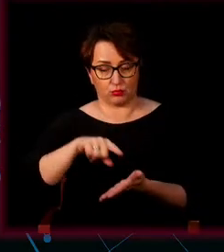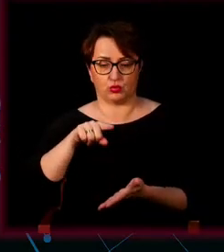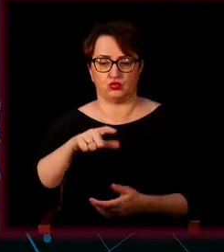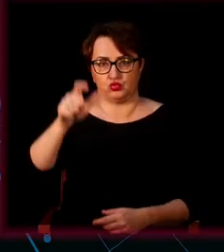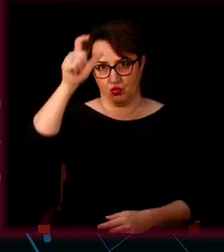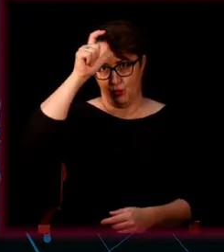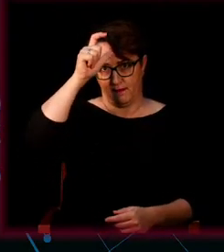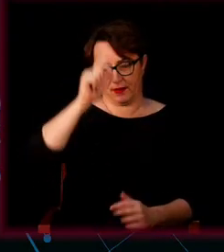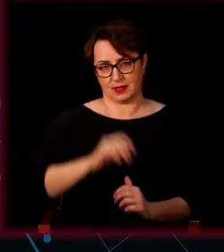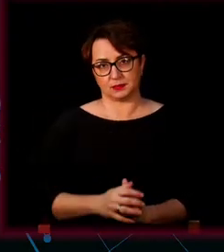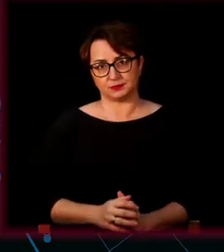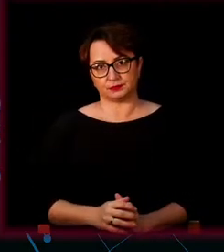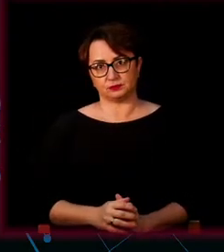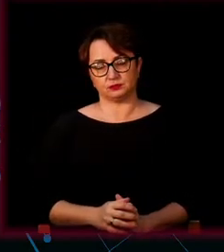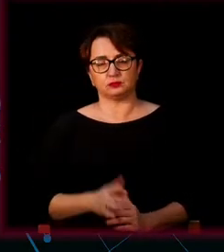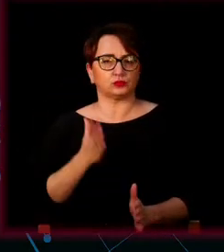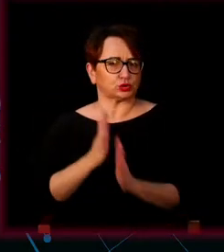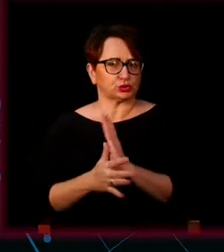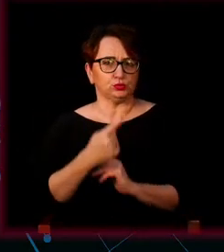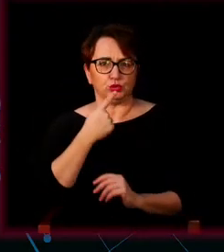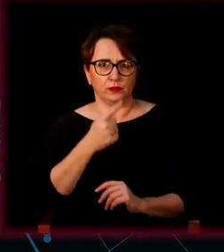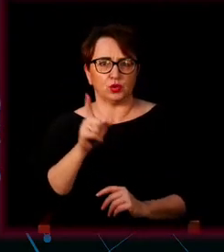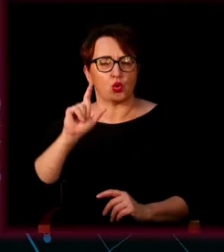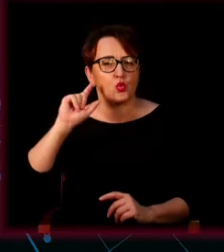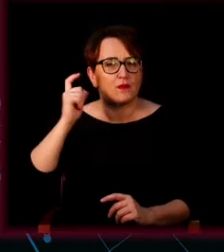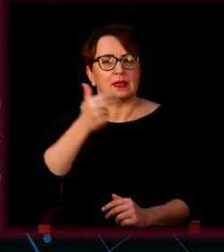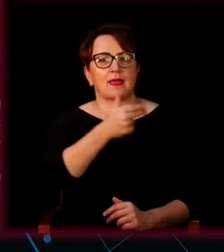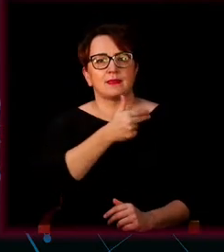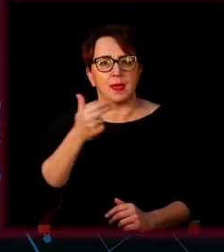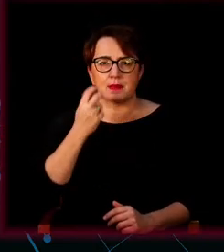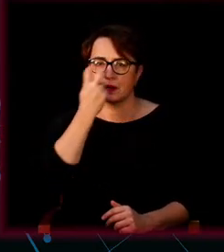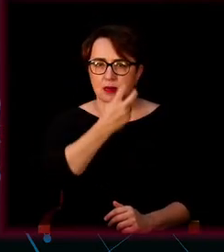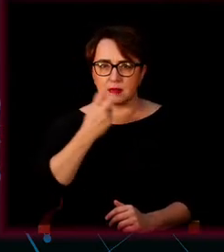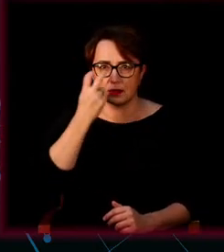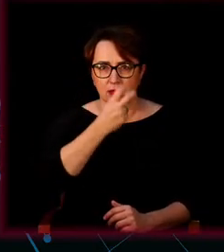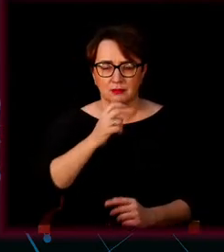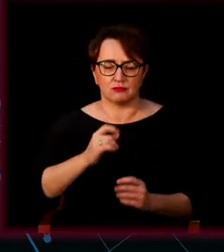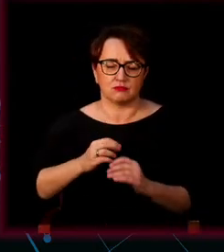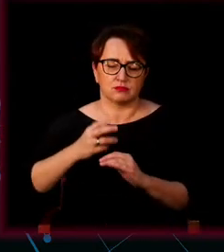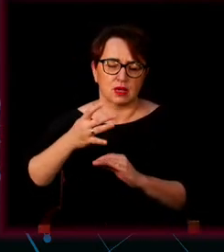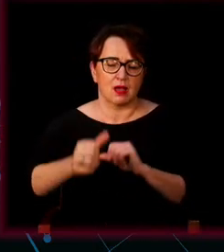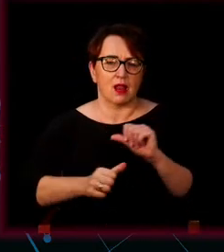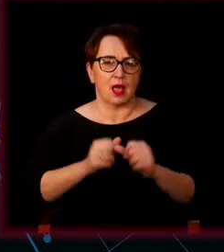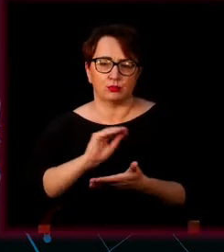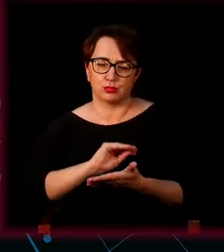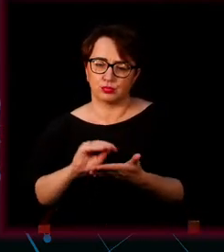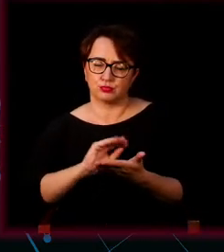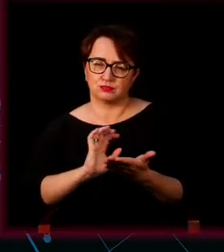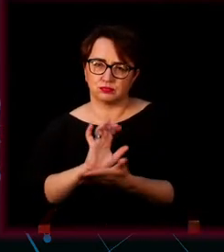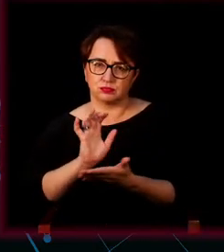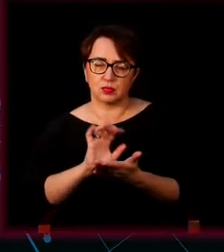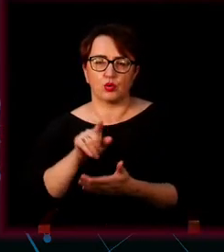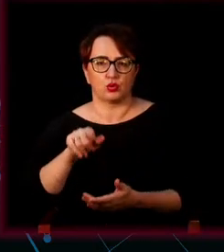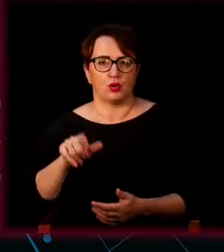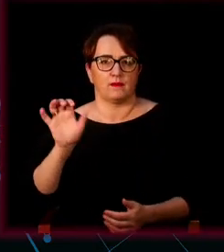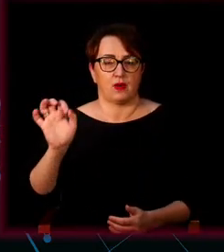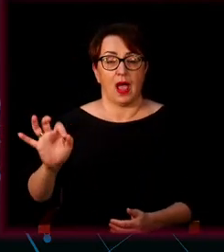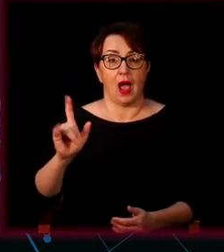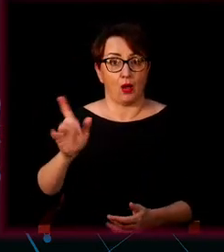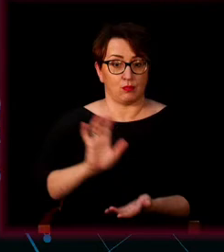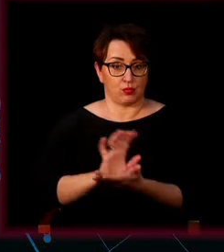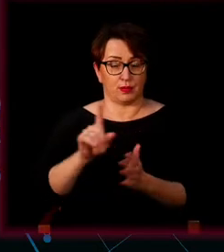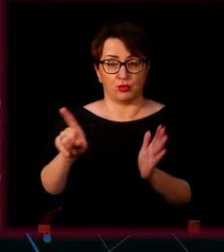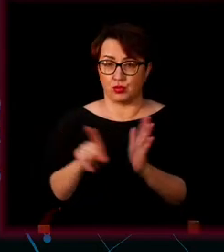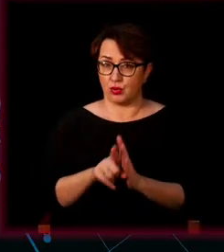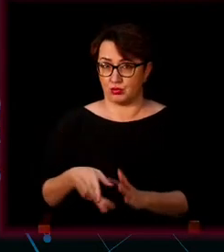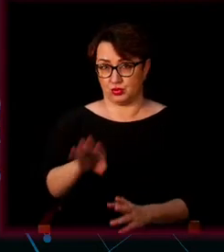tak naprawdę, tak upraszczając, główny temat zainteresowań przez wszystkie lata twórczości, a publikowała praktycznie